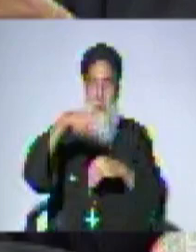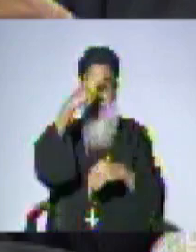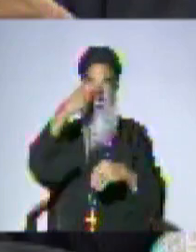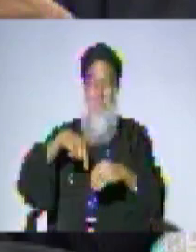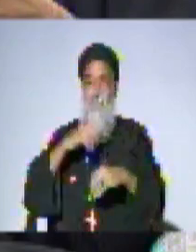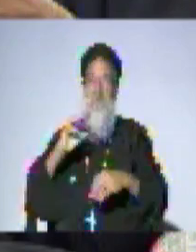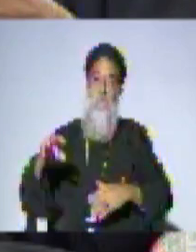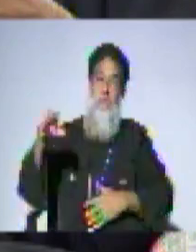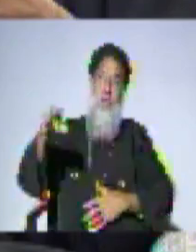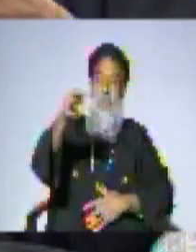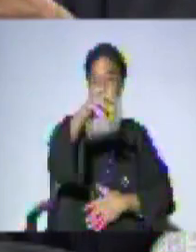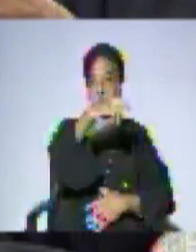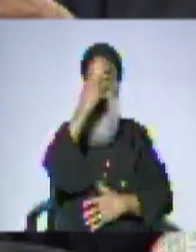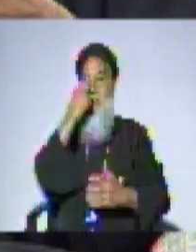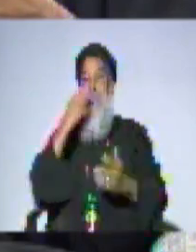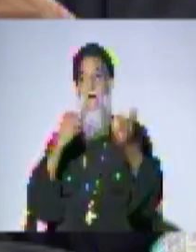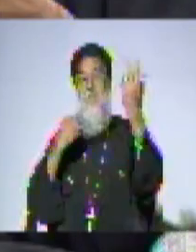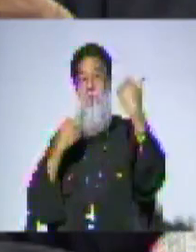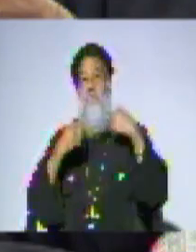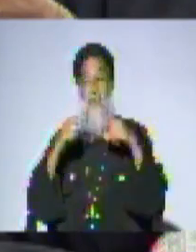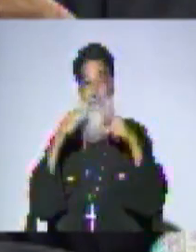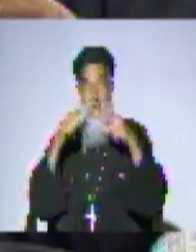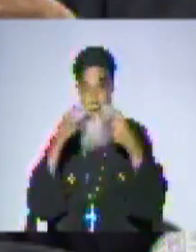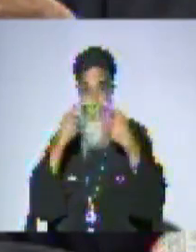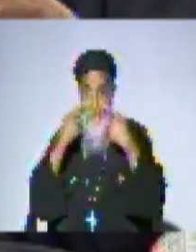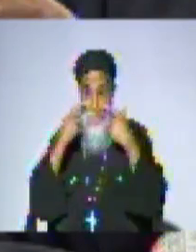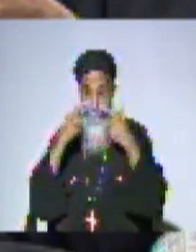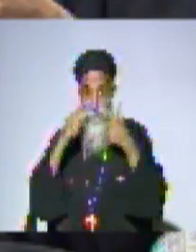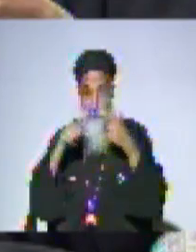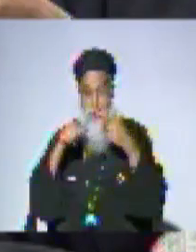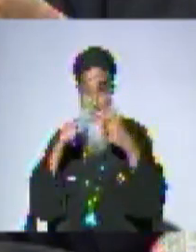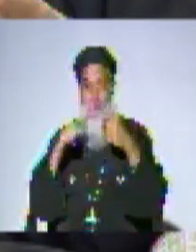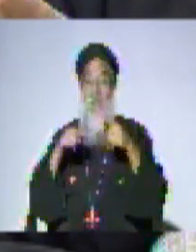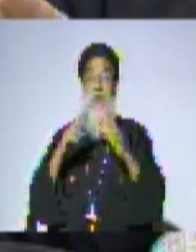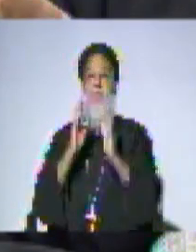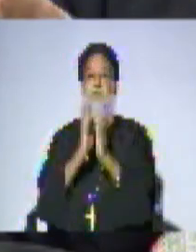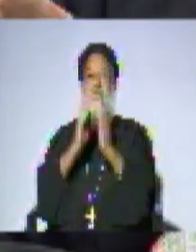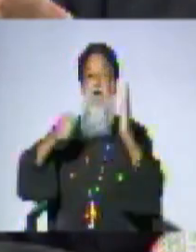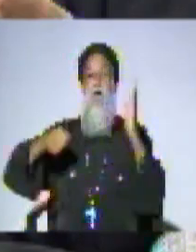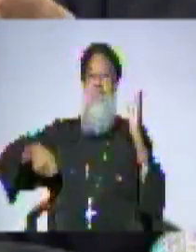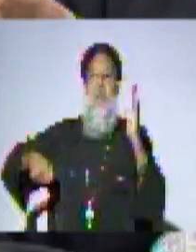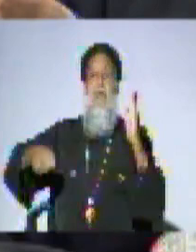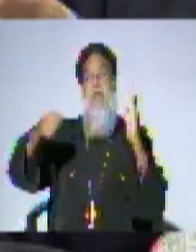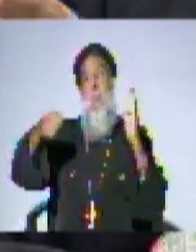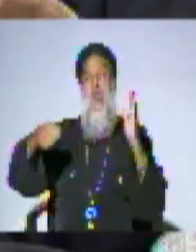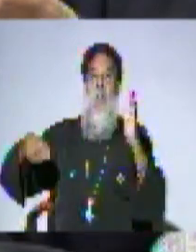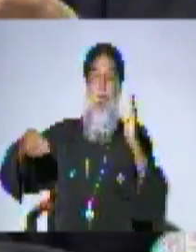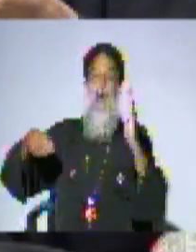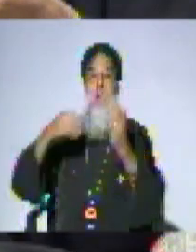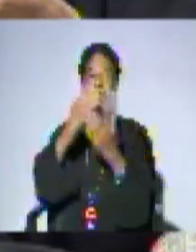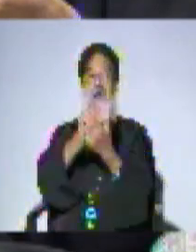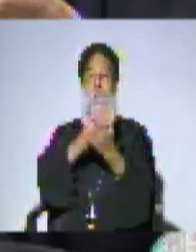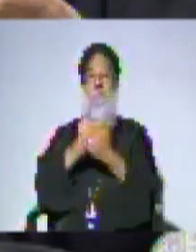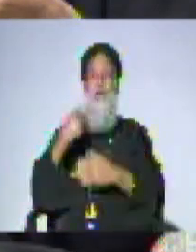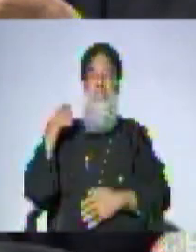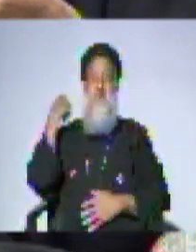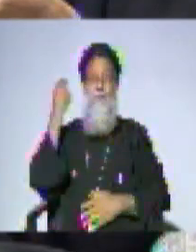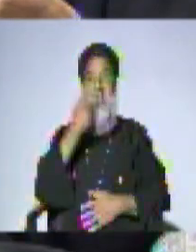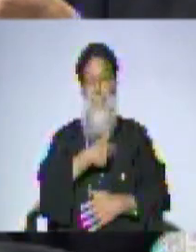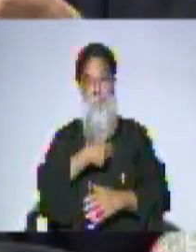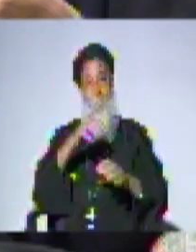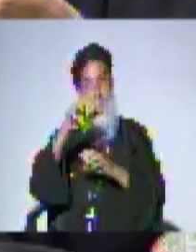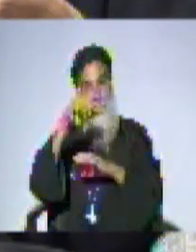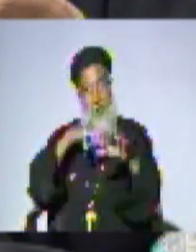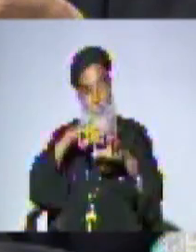الشرقية القديمة، فنجد فيها الأواشي قبل التقديس. كتب القديس ماركوس